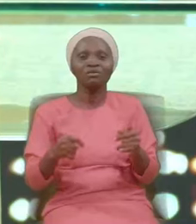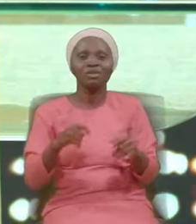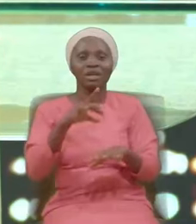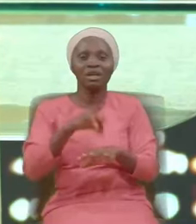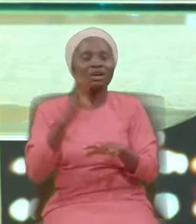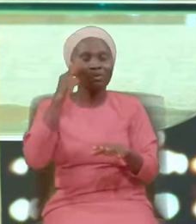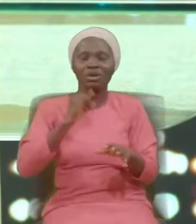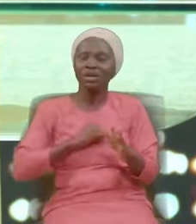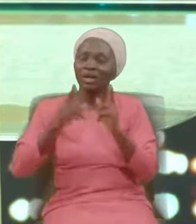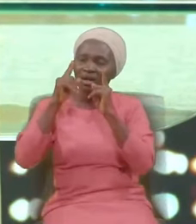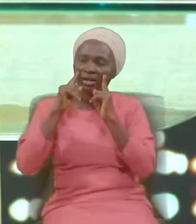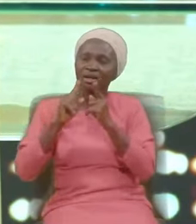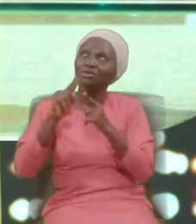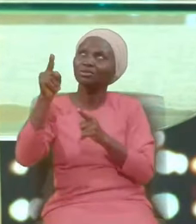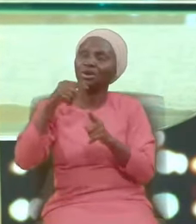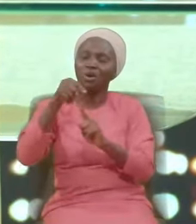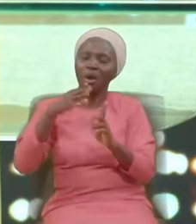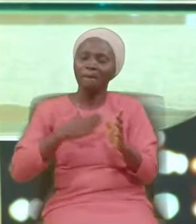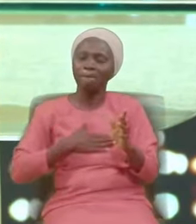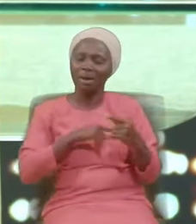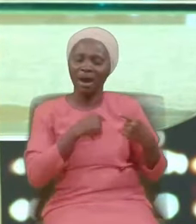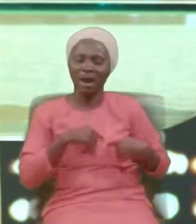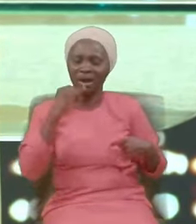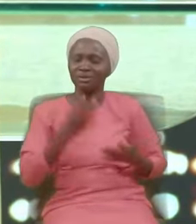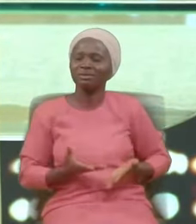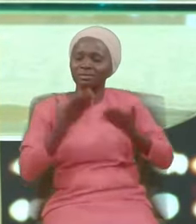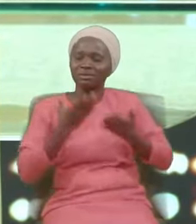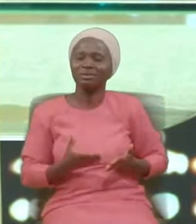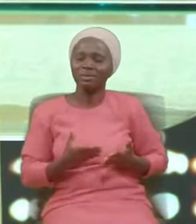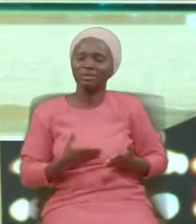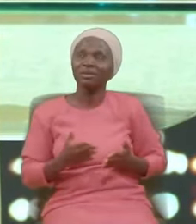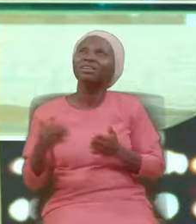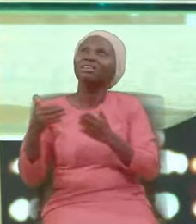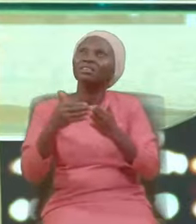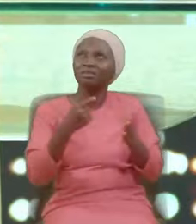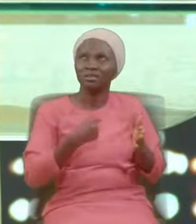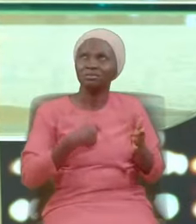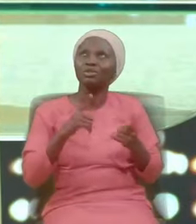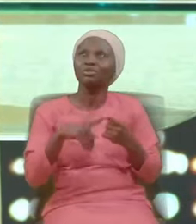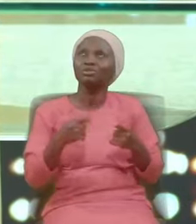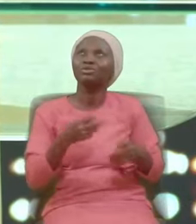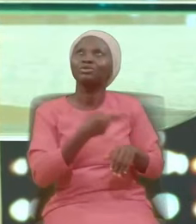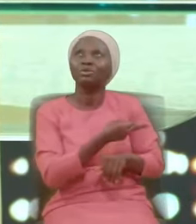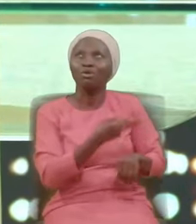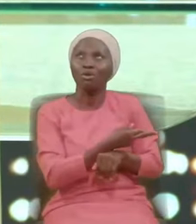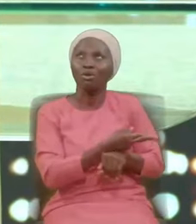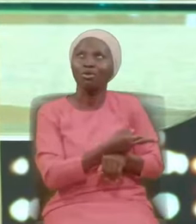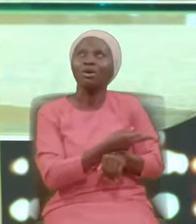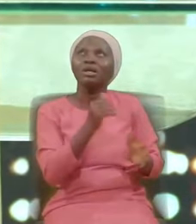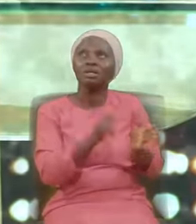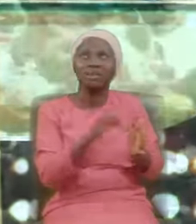cœur abattu. Conduis-moi sur le rocher que je ne puisse